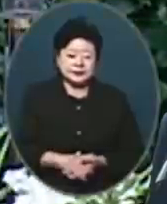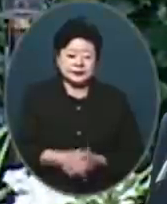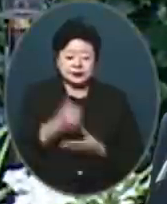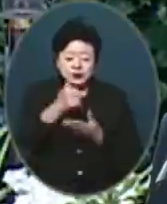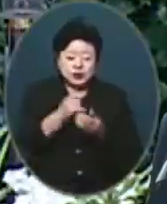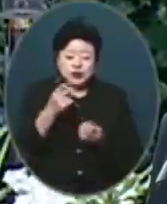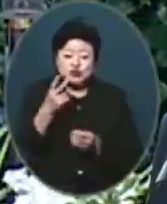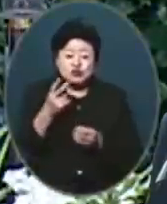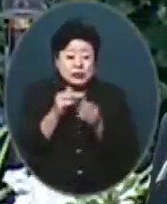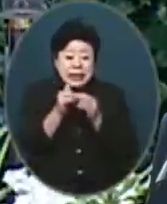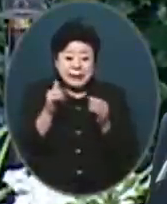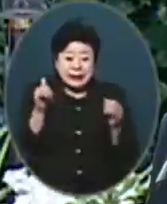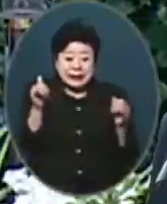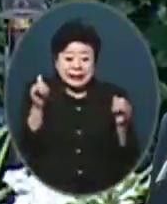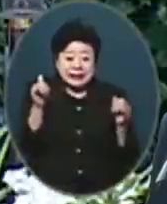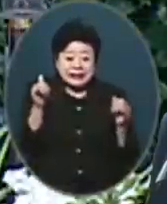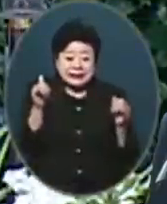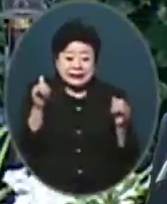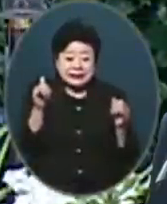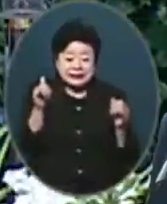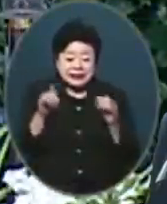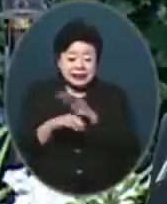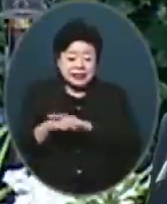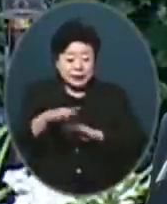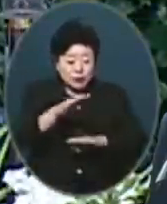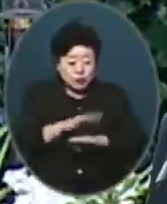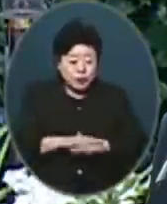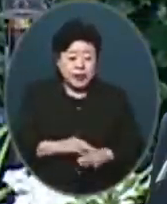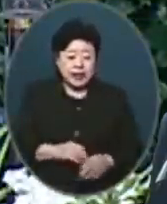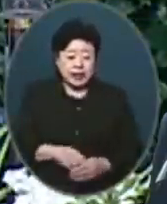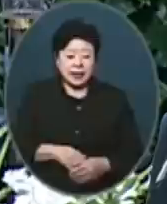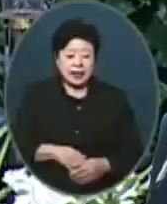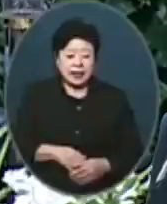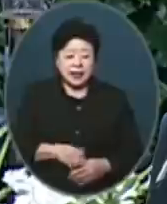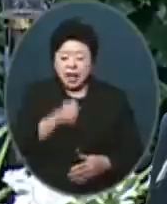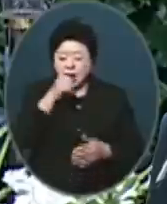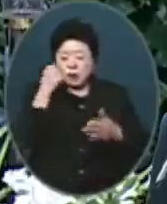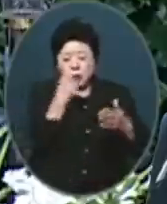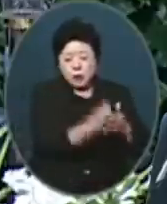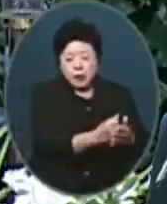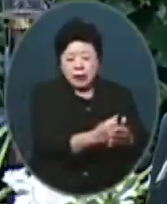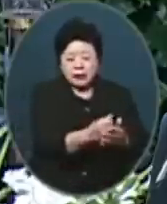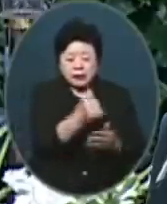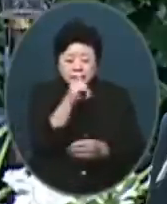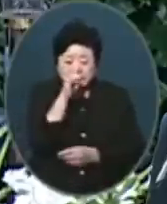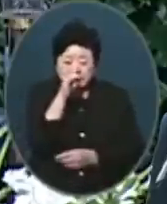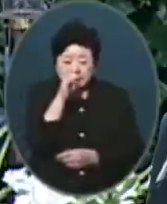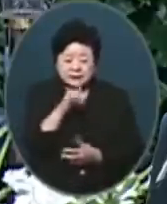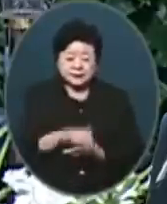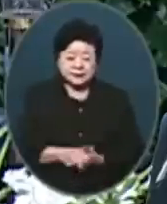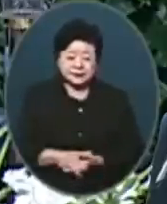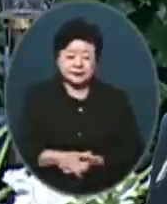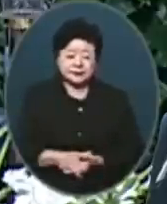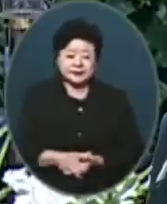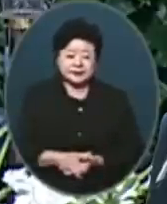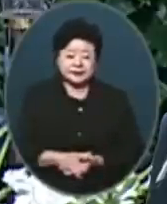죄인 두 사람이 좌편 우편에 못 박혀 있는데